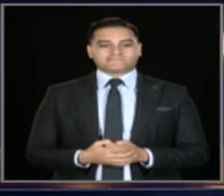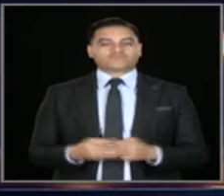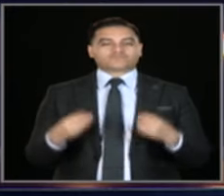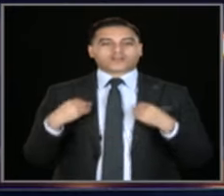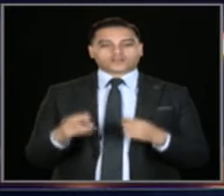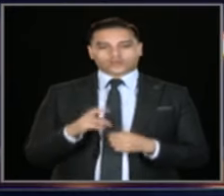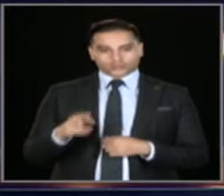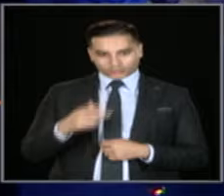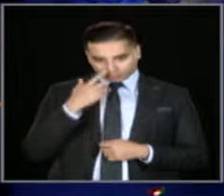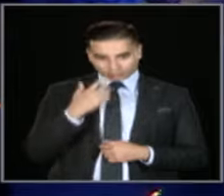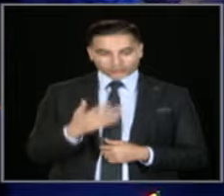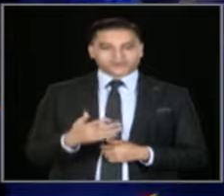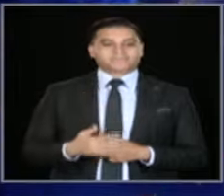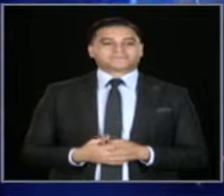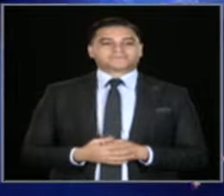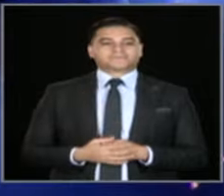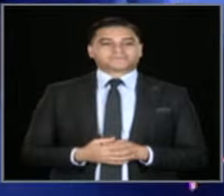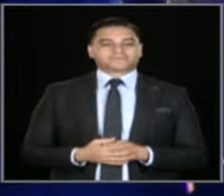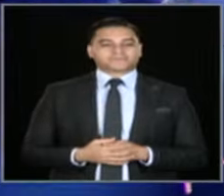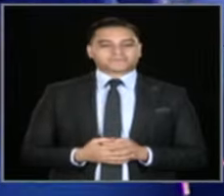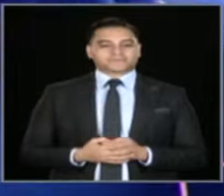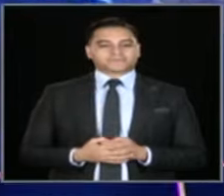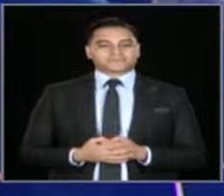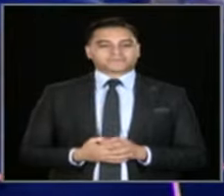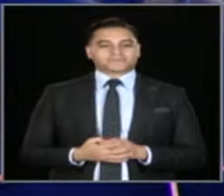رياضة. والسؤال هو،